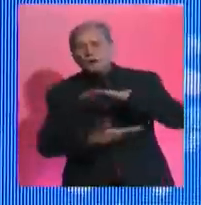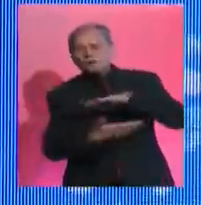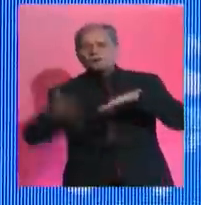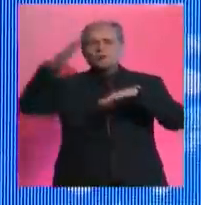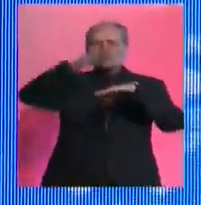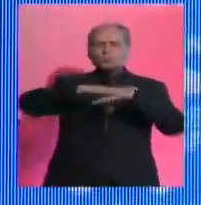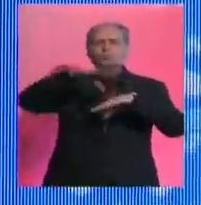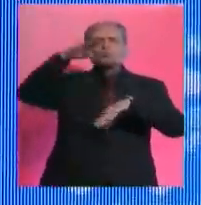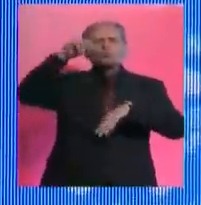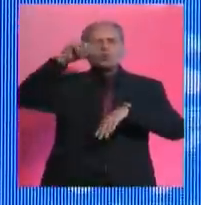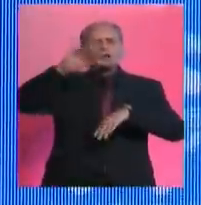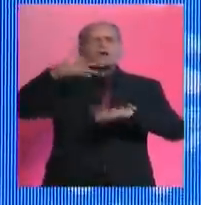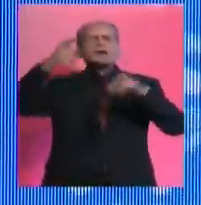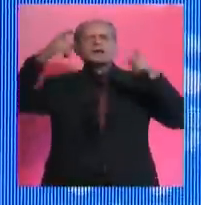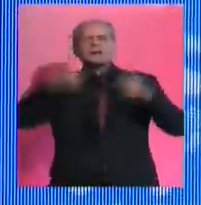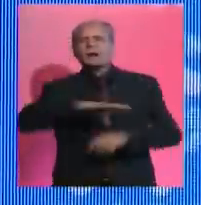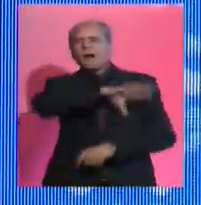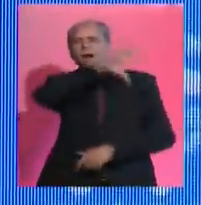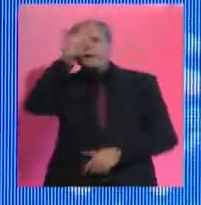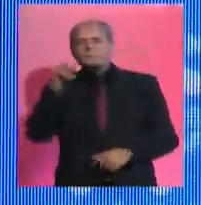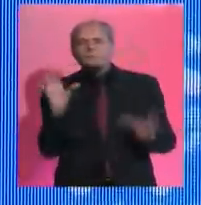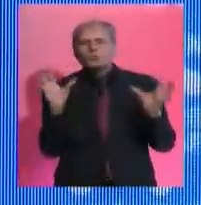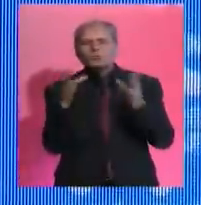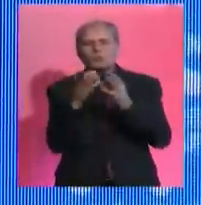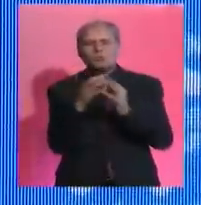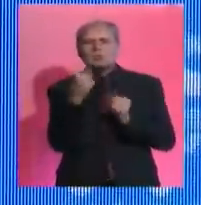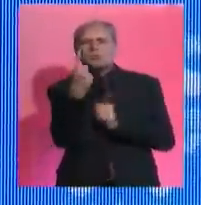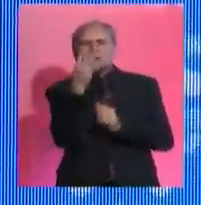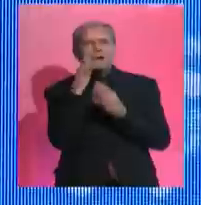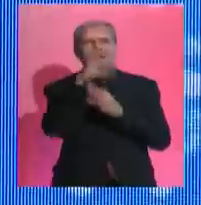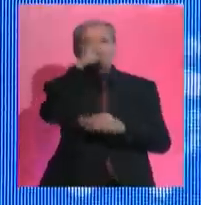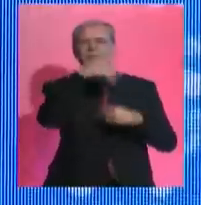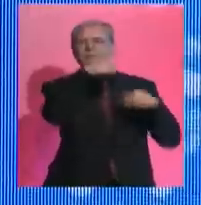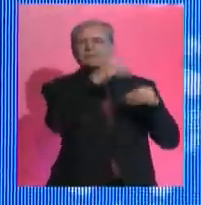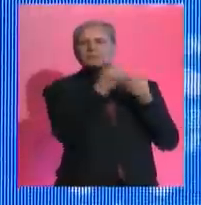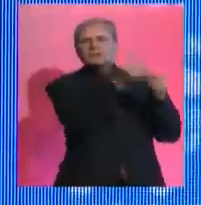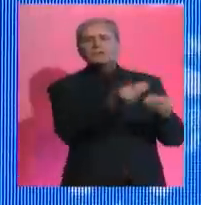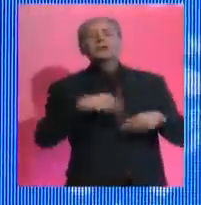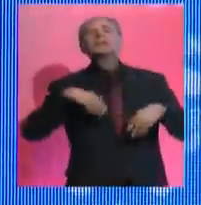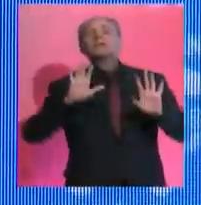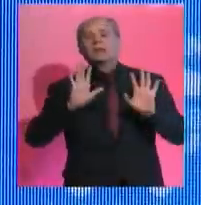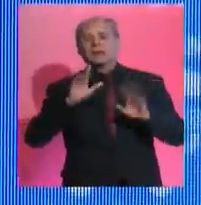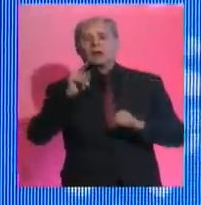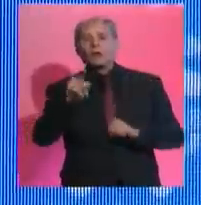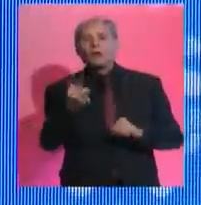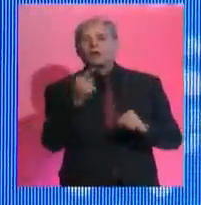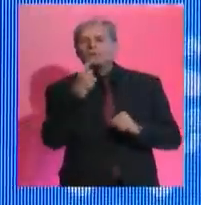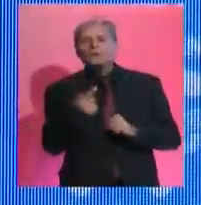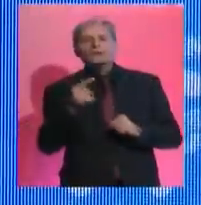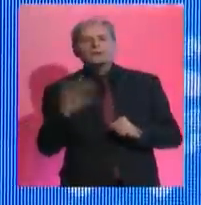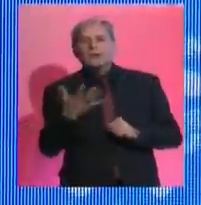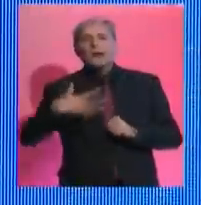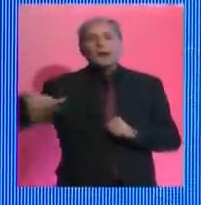zenginliklerini ve neredeyse tüm birikimini birilerine peşkeş çektirme demektir O Ezgi